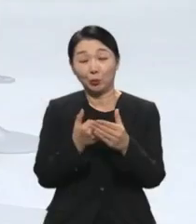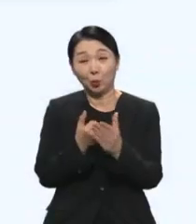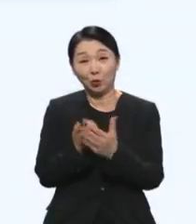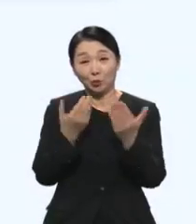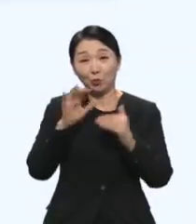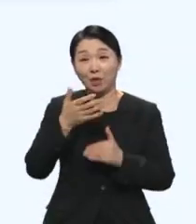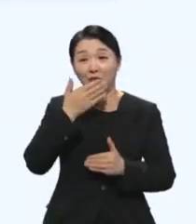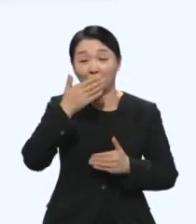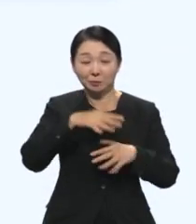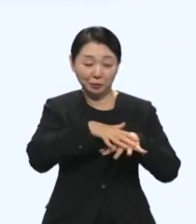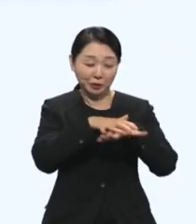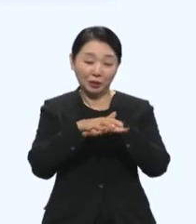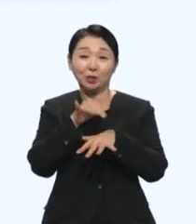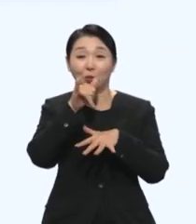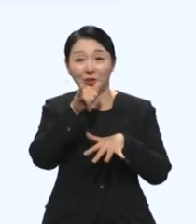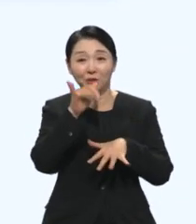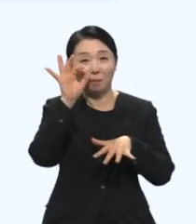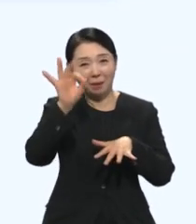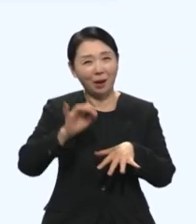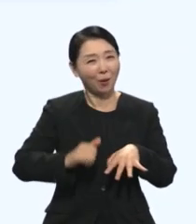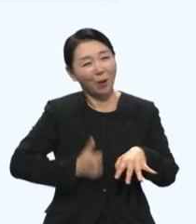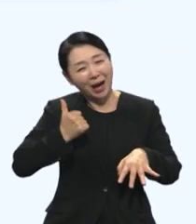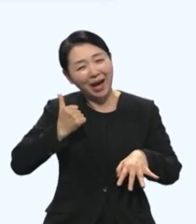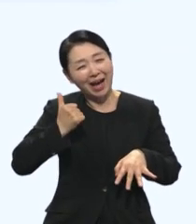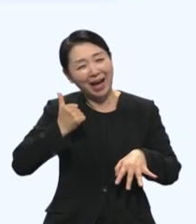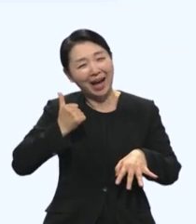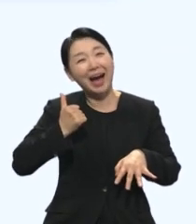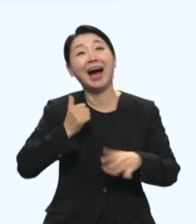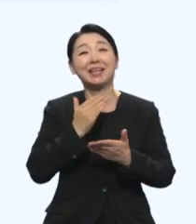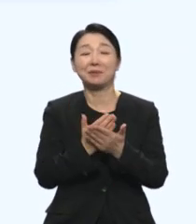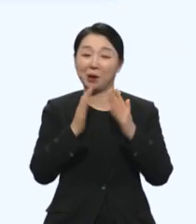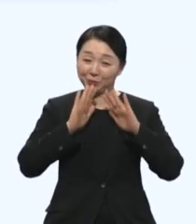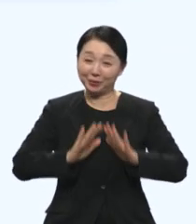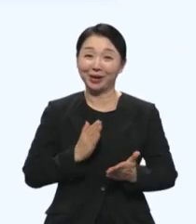지도를 가져왔거든요 이거 보고 좀 화 푸시기 바랍니다